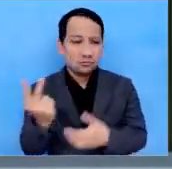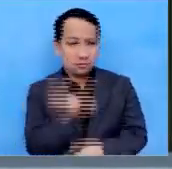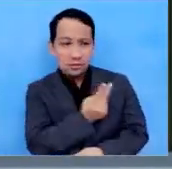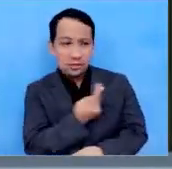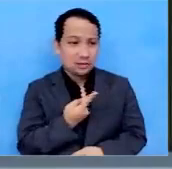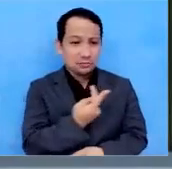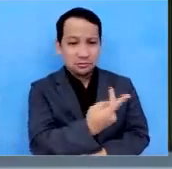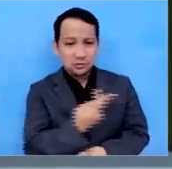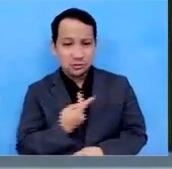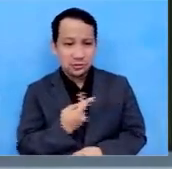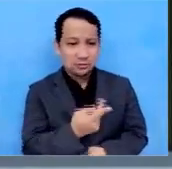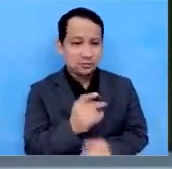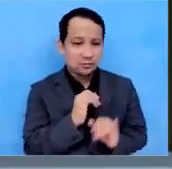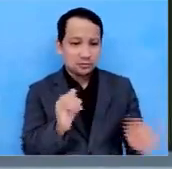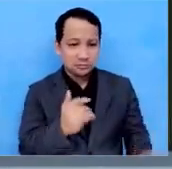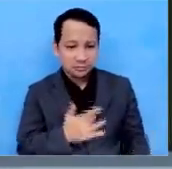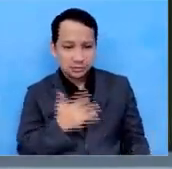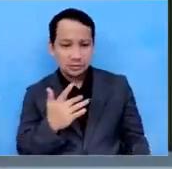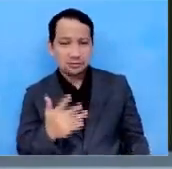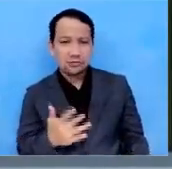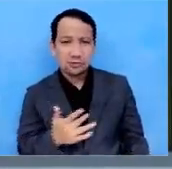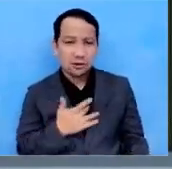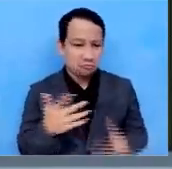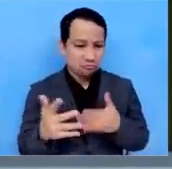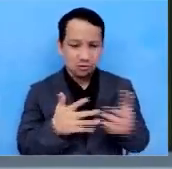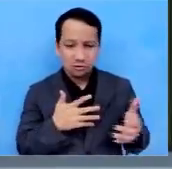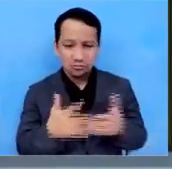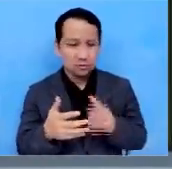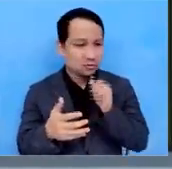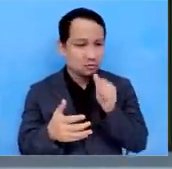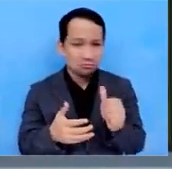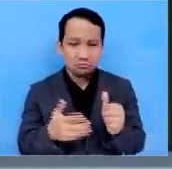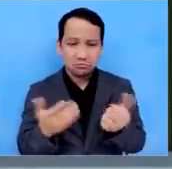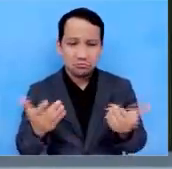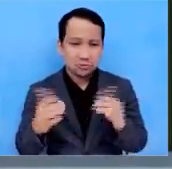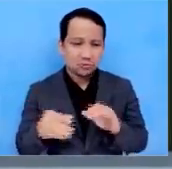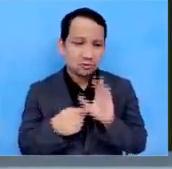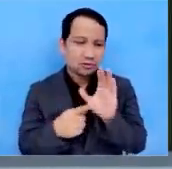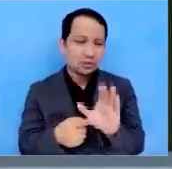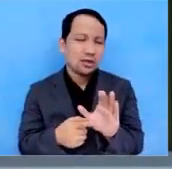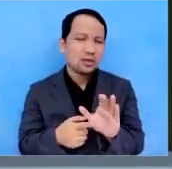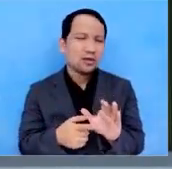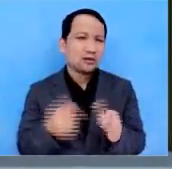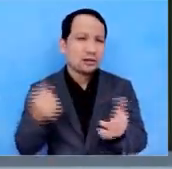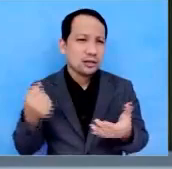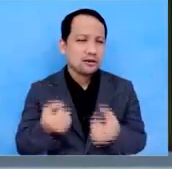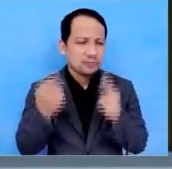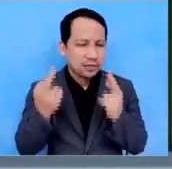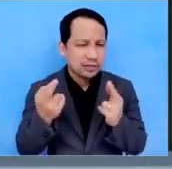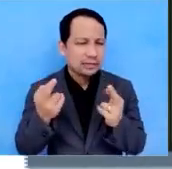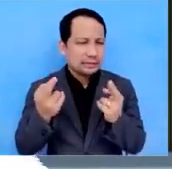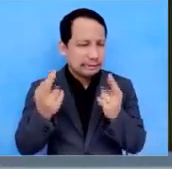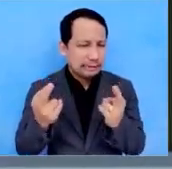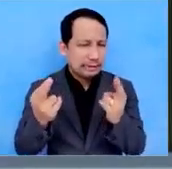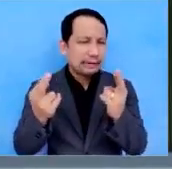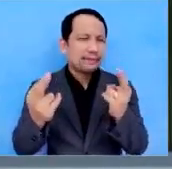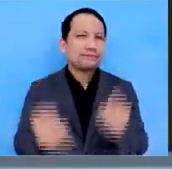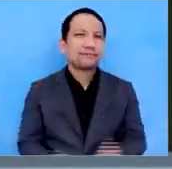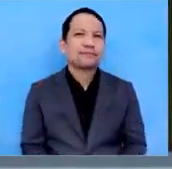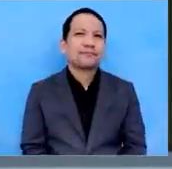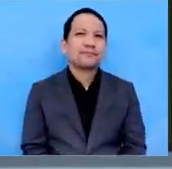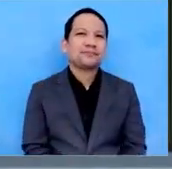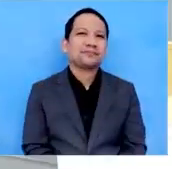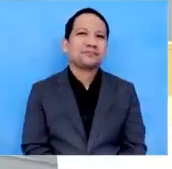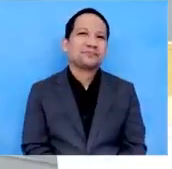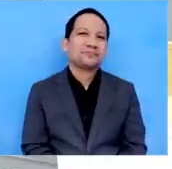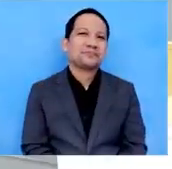naman ang nararamdaman. Ayoko manatili na lang tayo sa sana. Ang ganda!